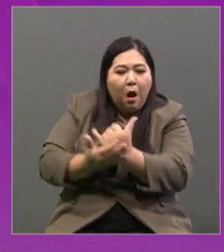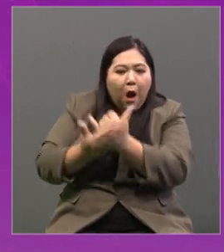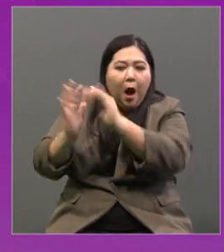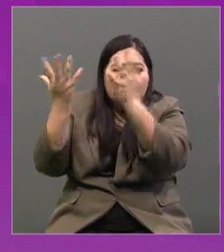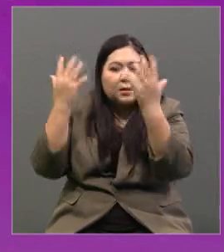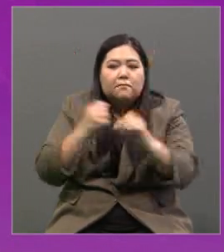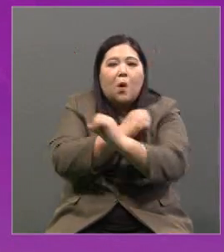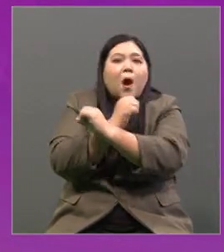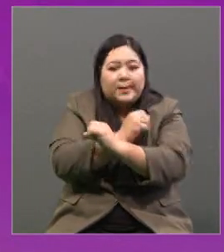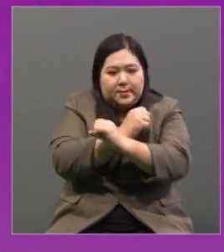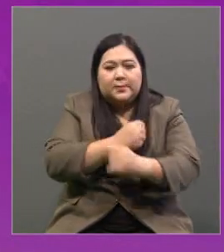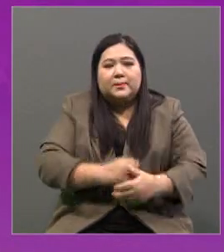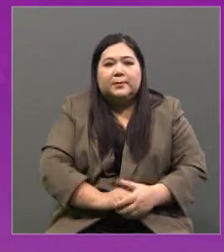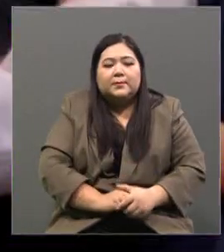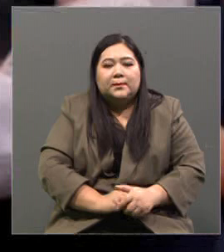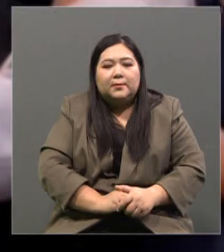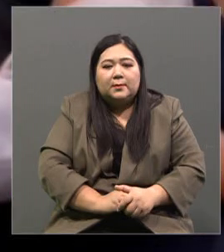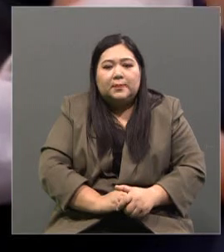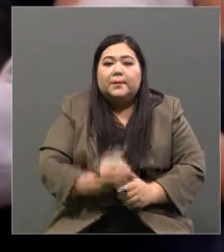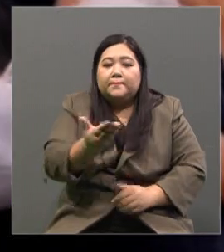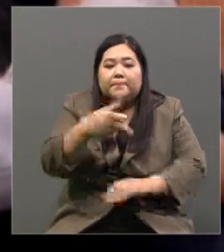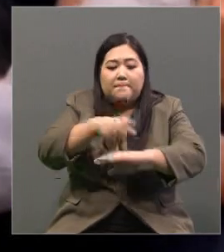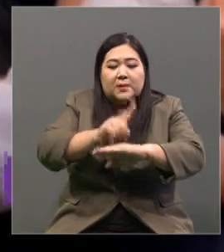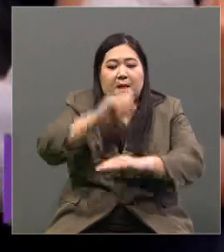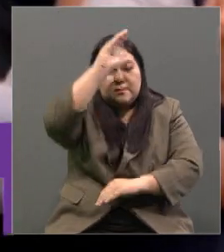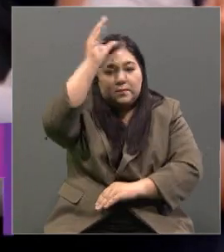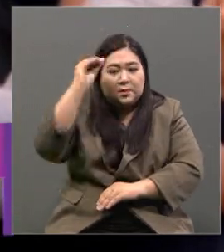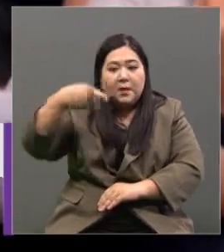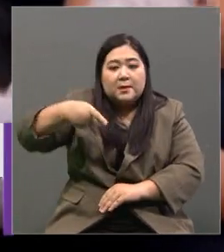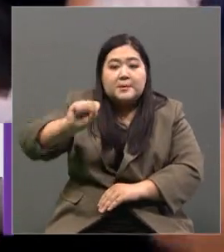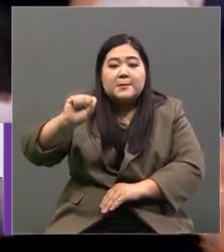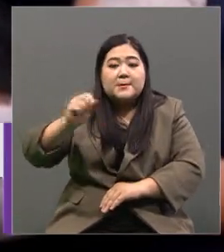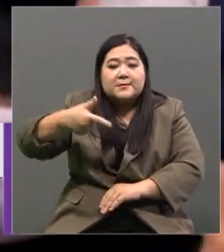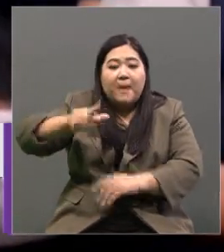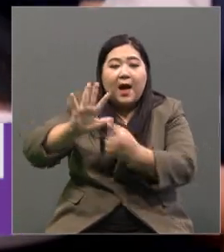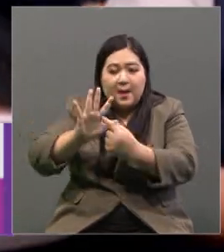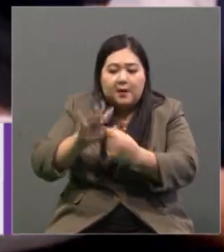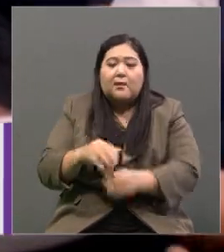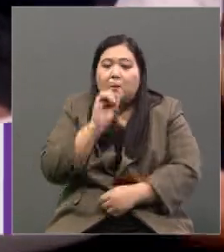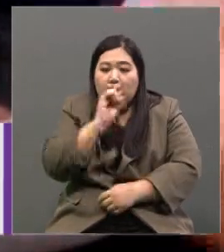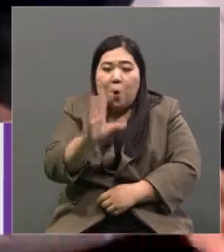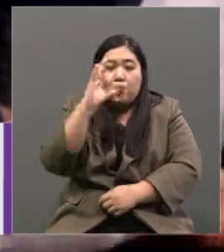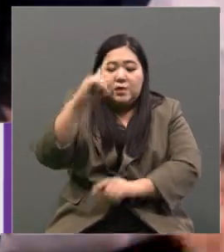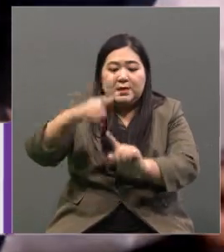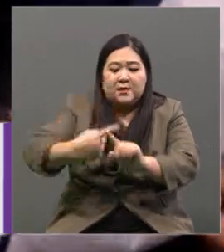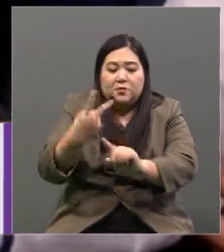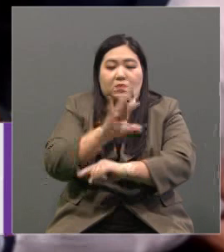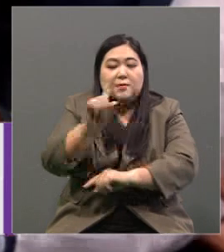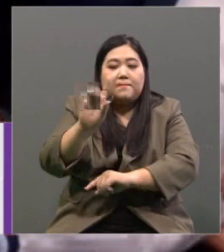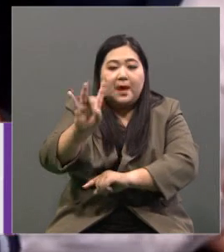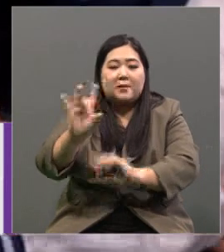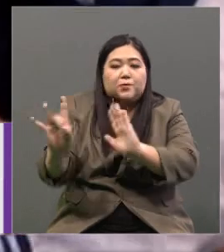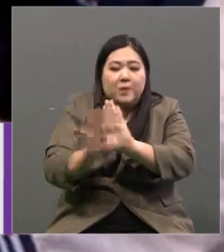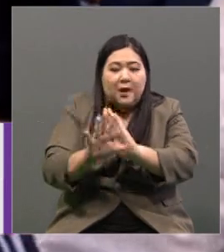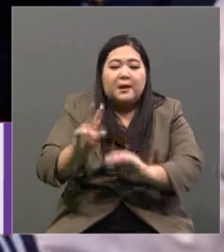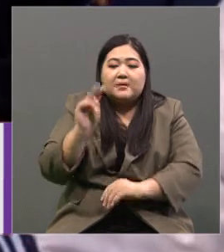ายครับซึ่งคุณชวนหลีกภัยประธานสภาผู้แทนราษฎรนะครับก็บอกว่าการประชุมสภานัดพิเศษพรุ่งนี้อย่างที่บอกไปว